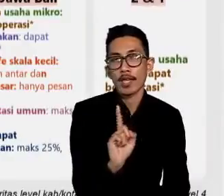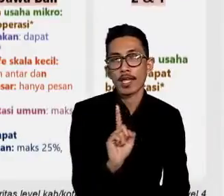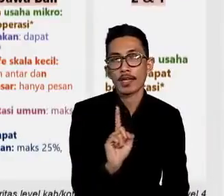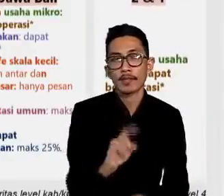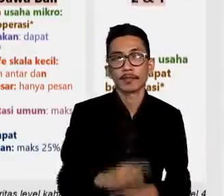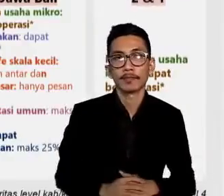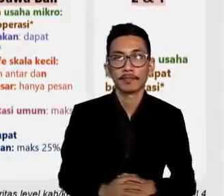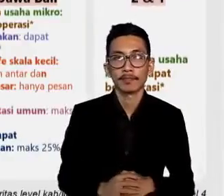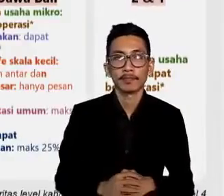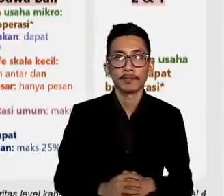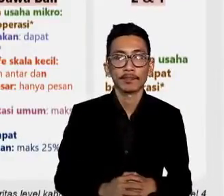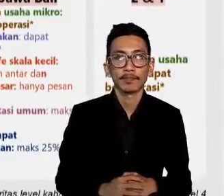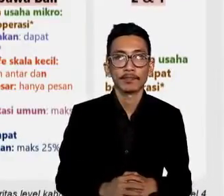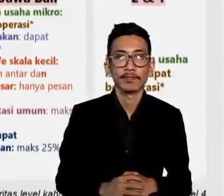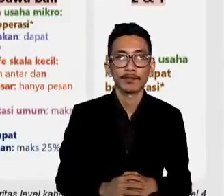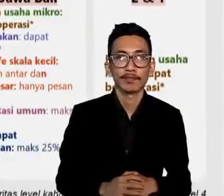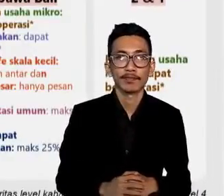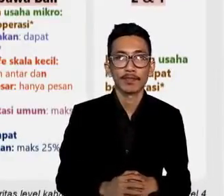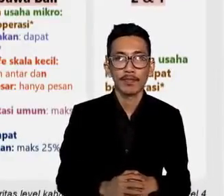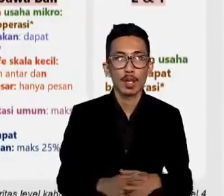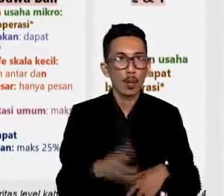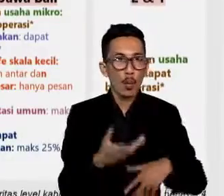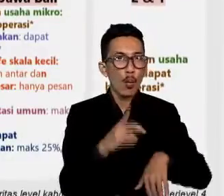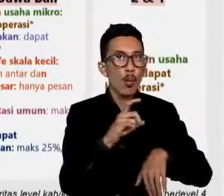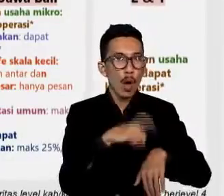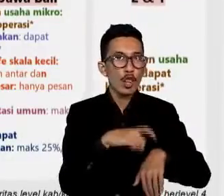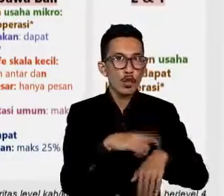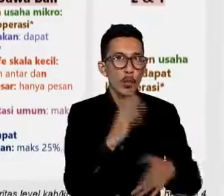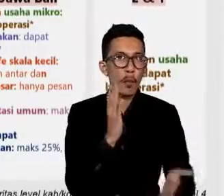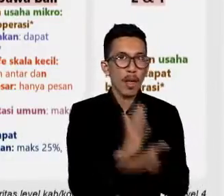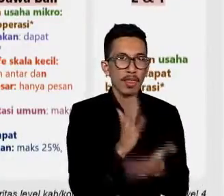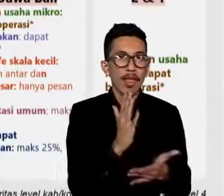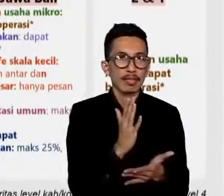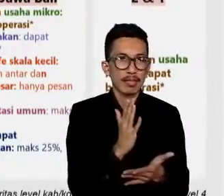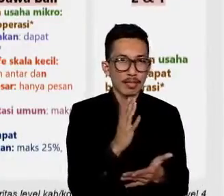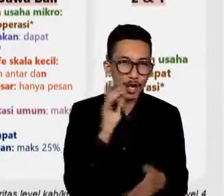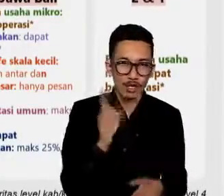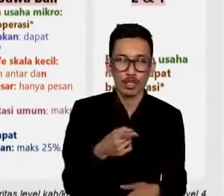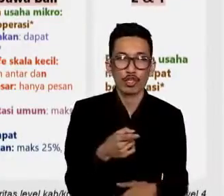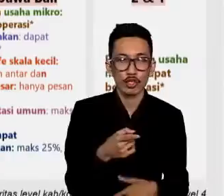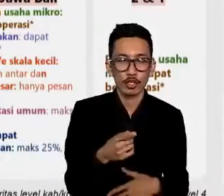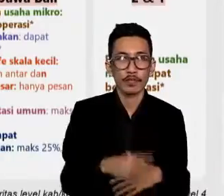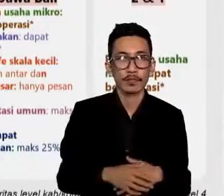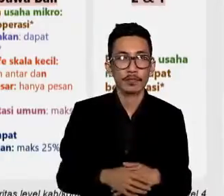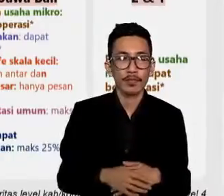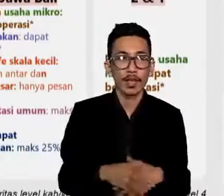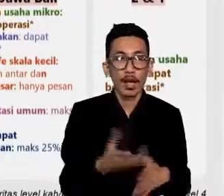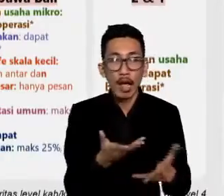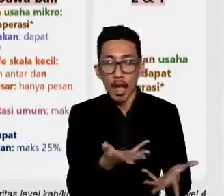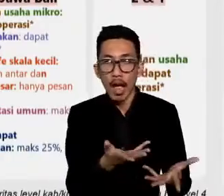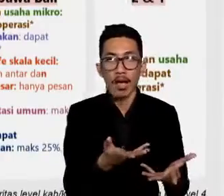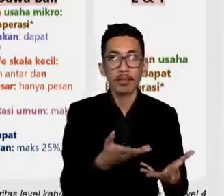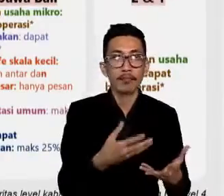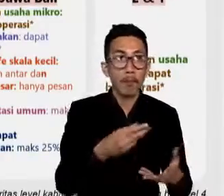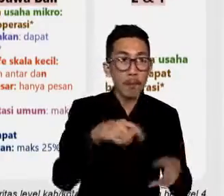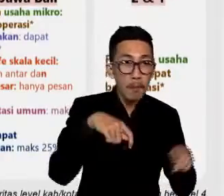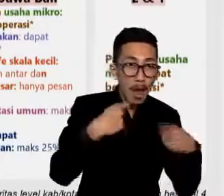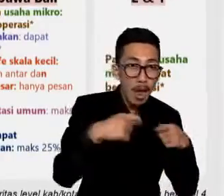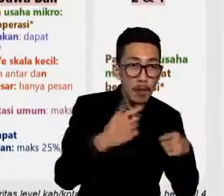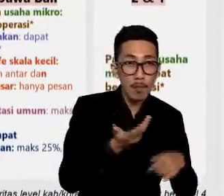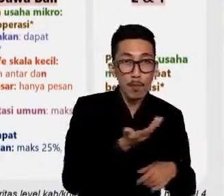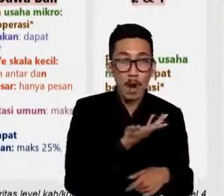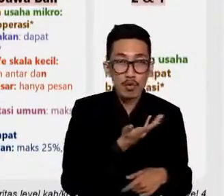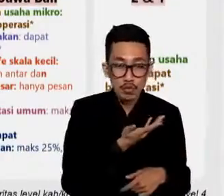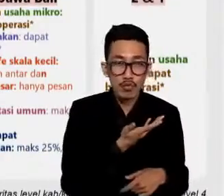mengingat sebagian masyarakat memiliki waktu yang terbatas karena harus melakukan kegiatannya maka diminta agar kegiatan makan